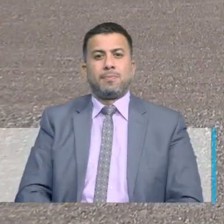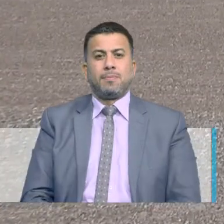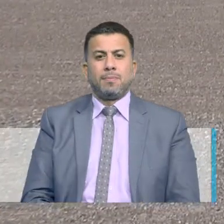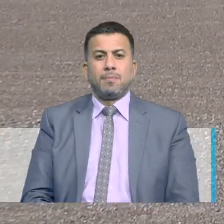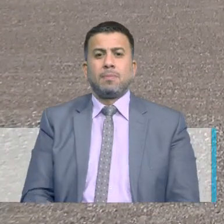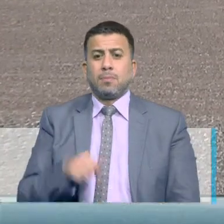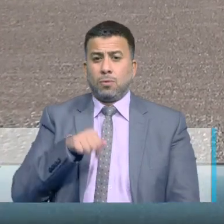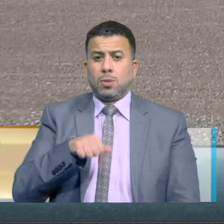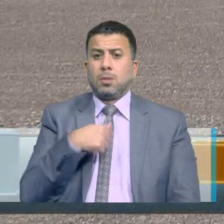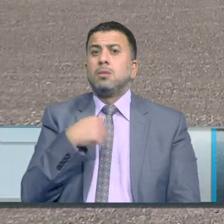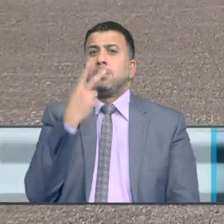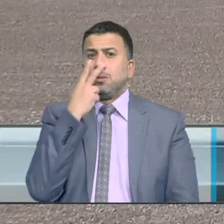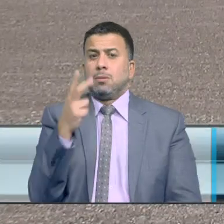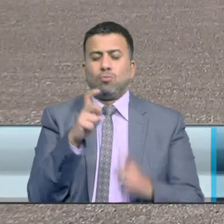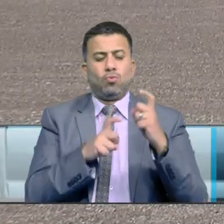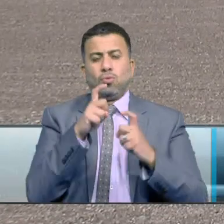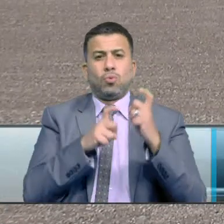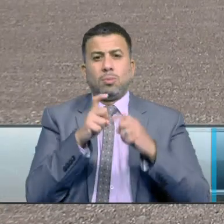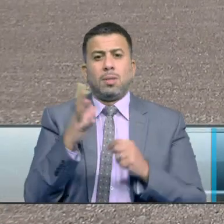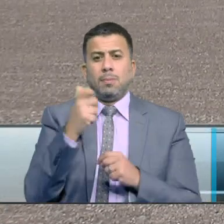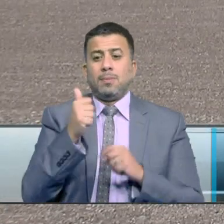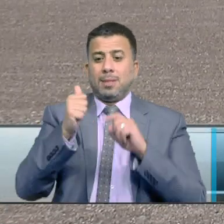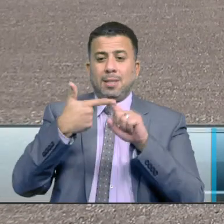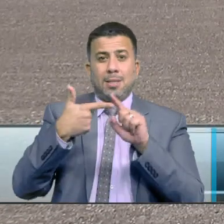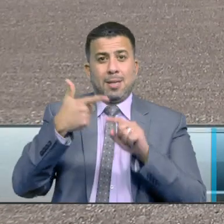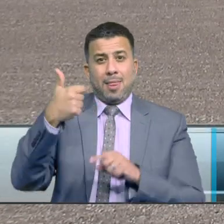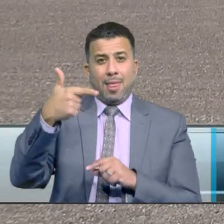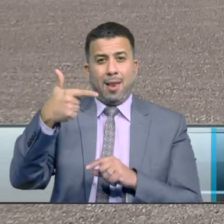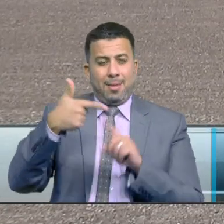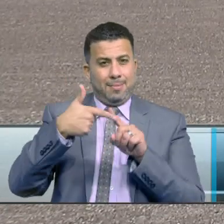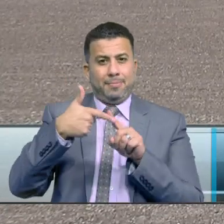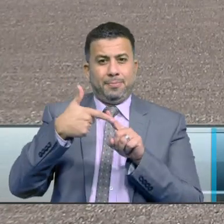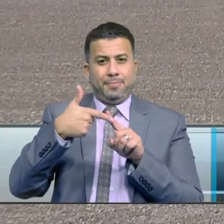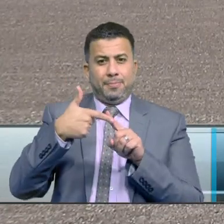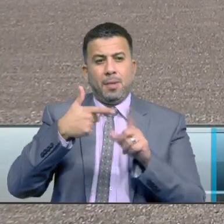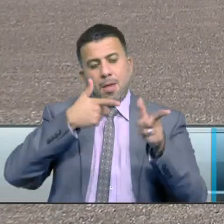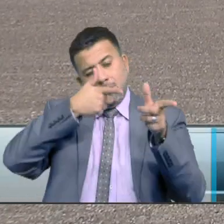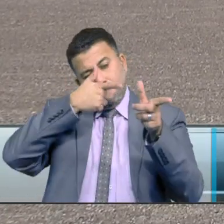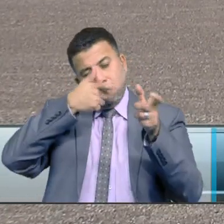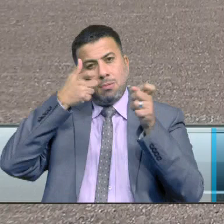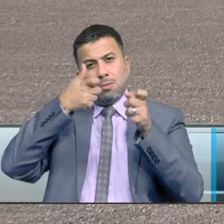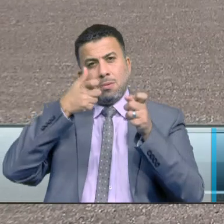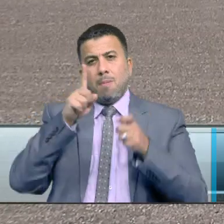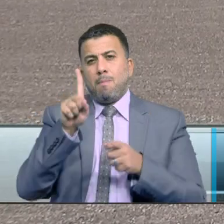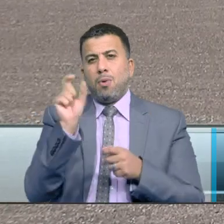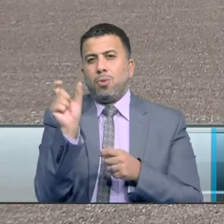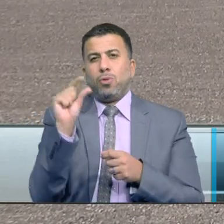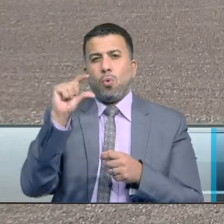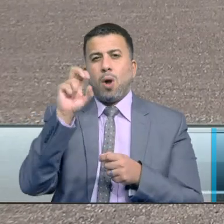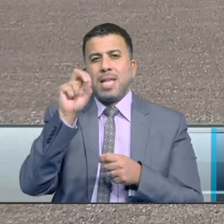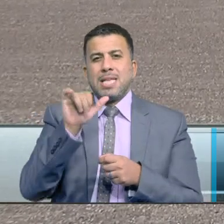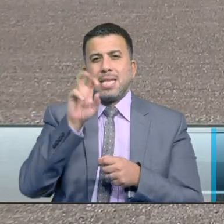نشهد المسابقه الثانيه وهي مسابقه البندقيه هي